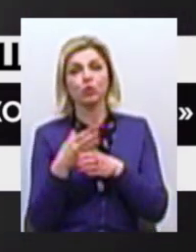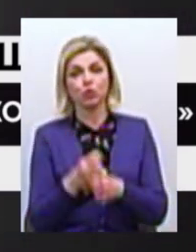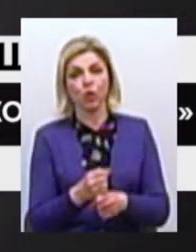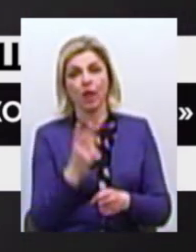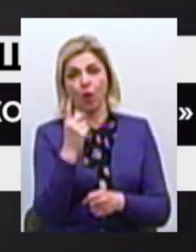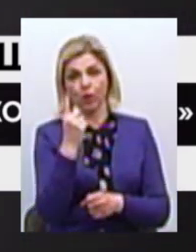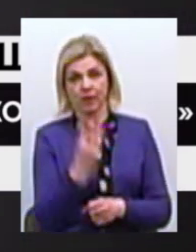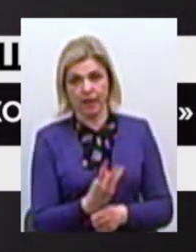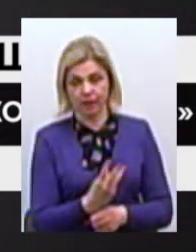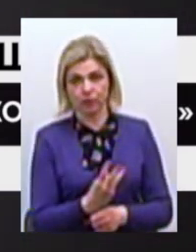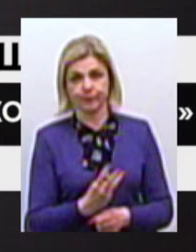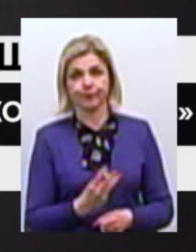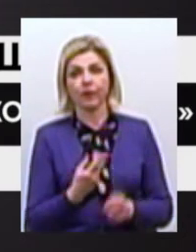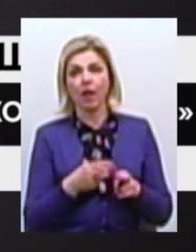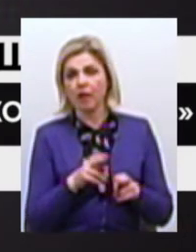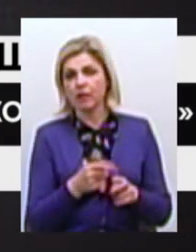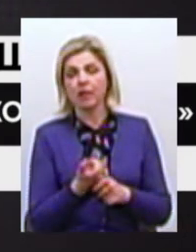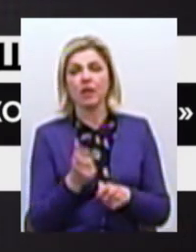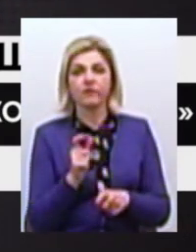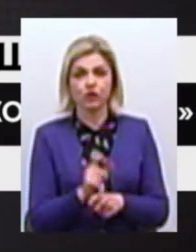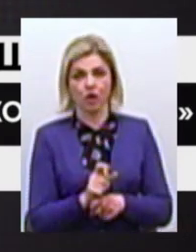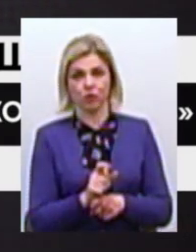третину. Тобто і це надзвичайно